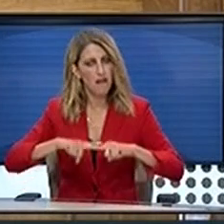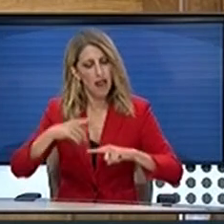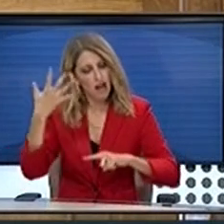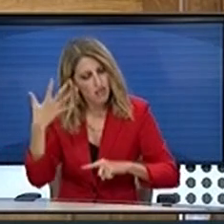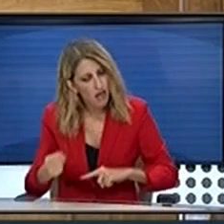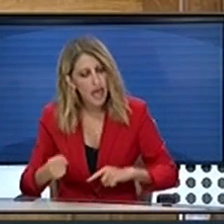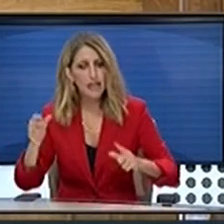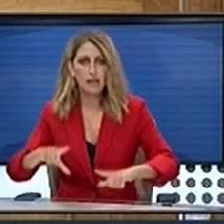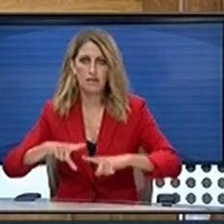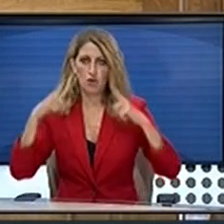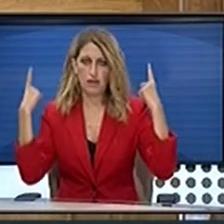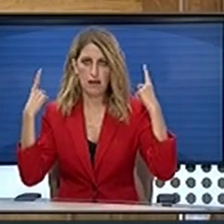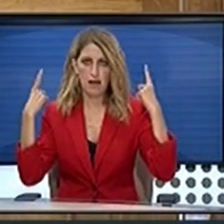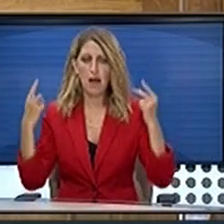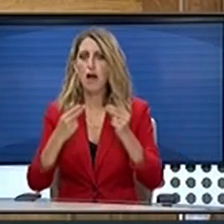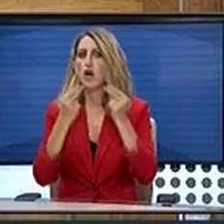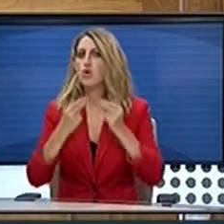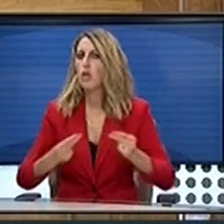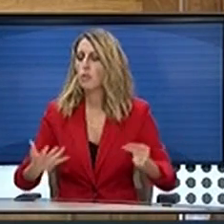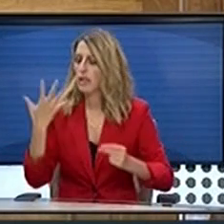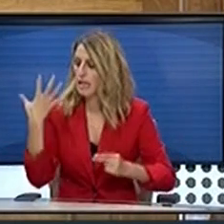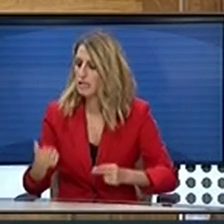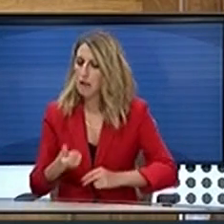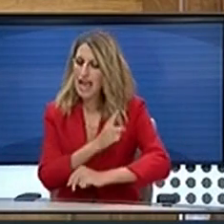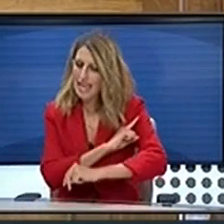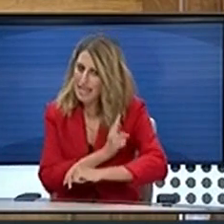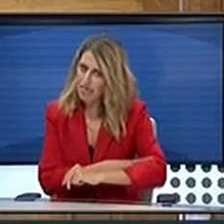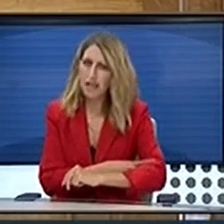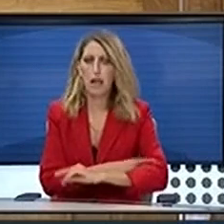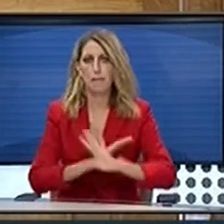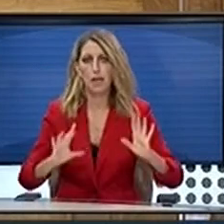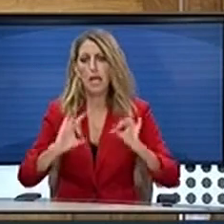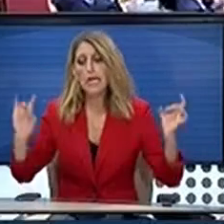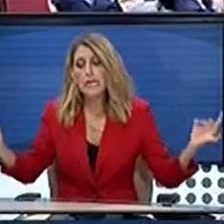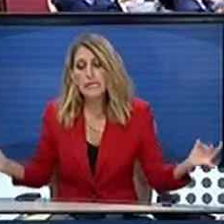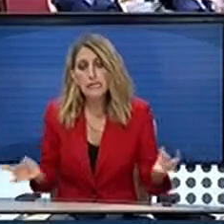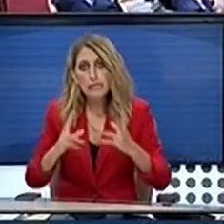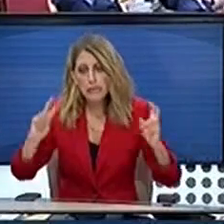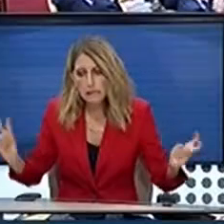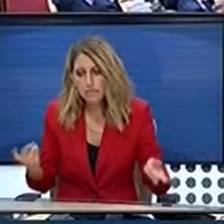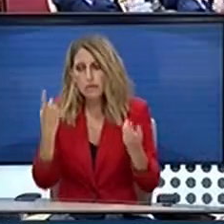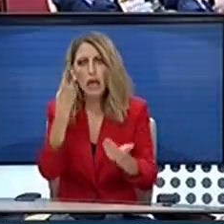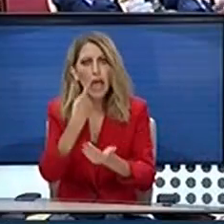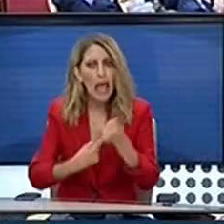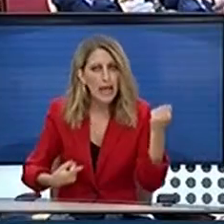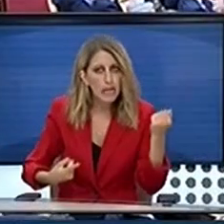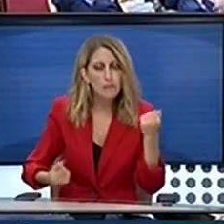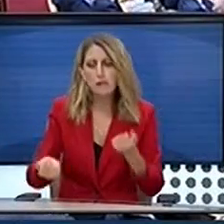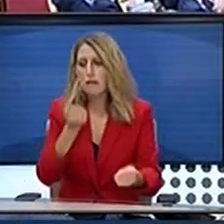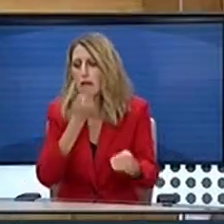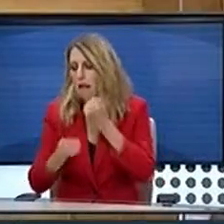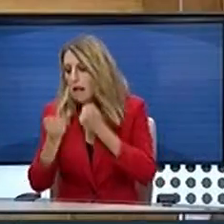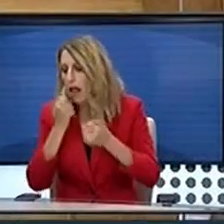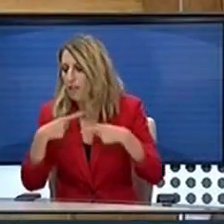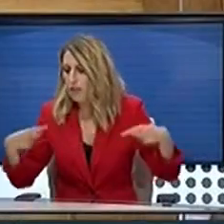εντοπίζει και να καλύπτει τις ελλείψεις της με διορθωτικές τομές. Και αυτό είναι το πραγματικό ζητούμενο της